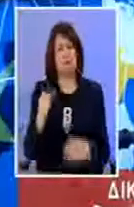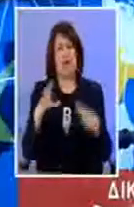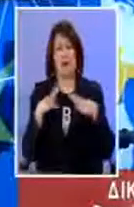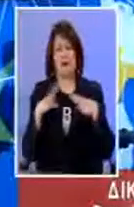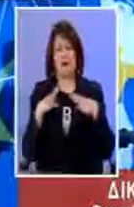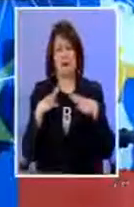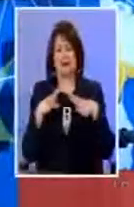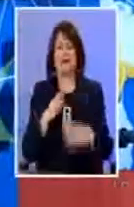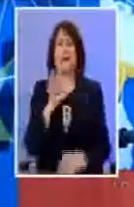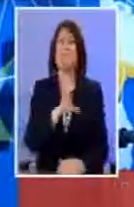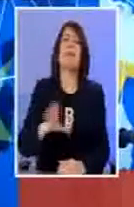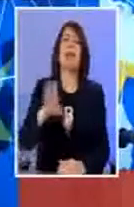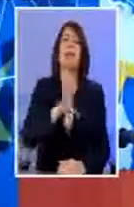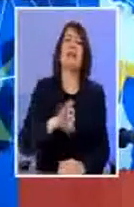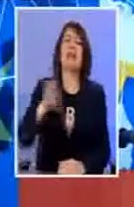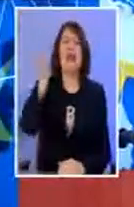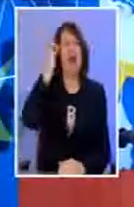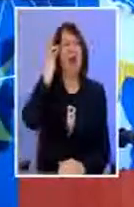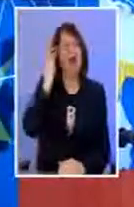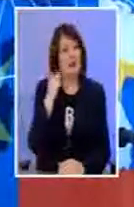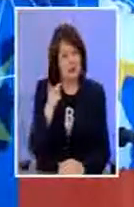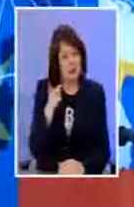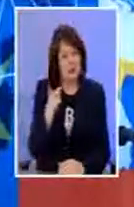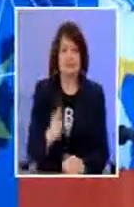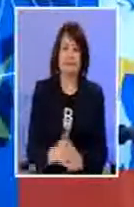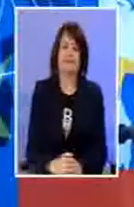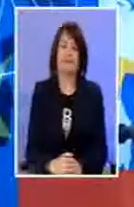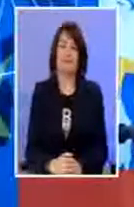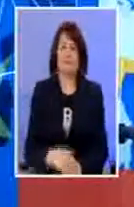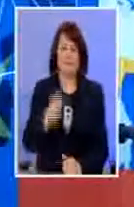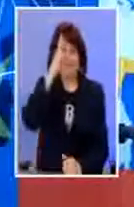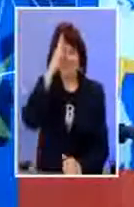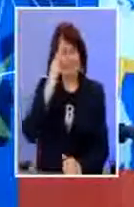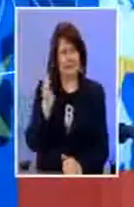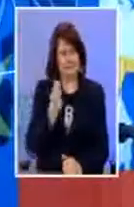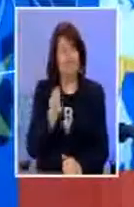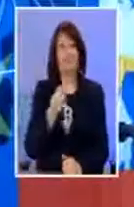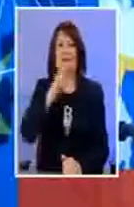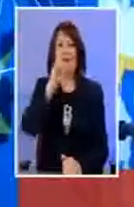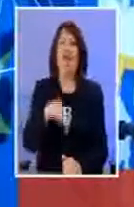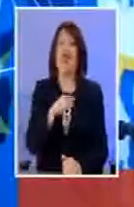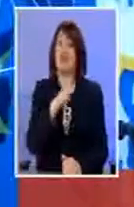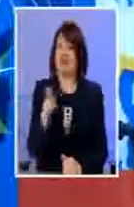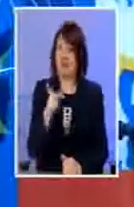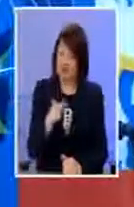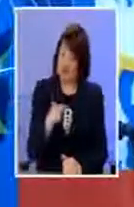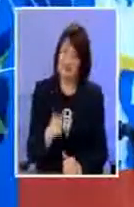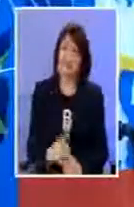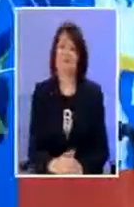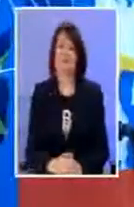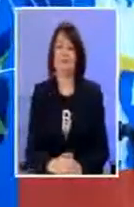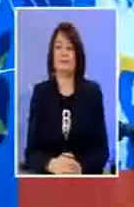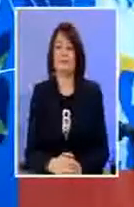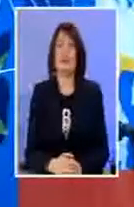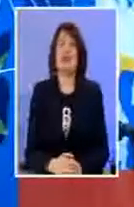και σε επαρχιακές πόλεις της Γαλλίας. Λέω τη Γερμανία και την Ελβετία βέβαια ως